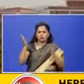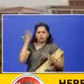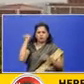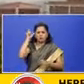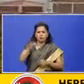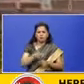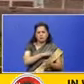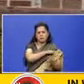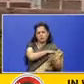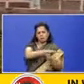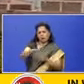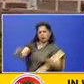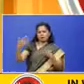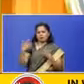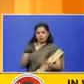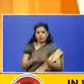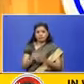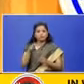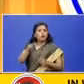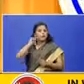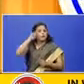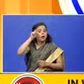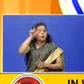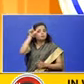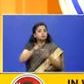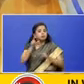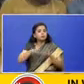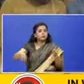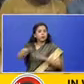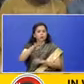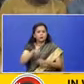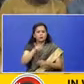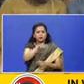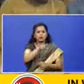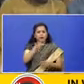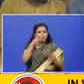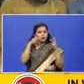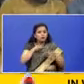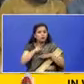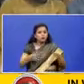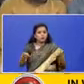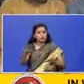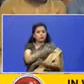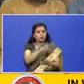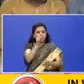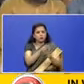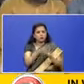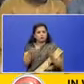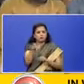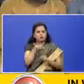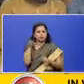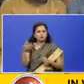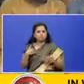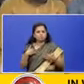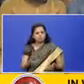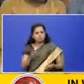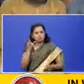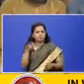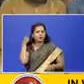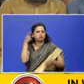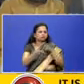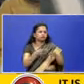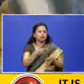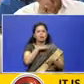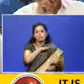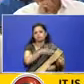नरसंहार हुआ था, जिसमें अंग्रेजों ने स्थानीय आदिवासियों की निर्ममता पूर्वक हत्या कर दी